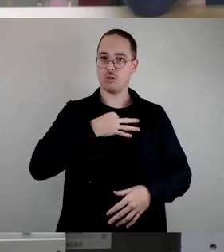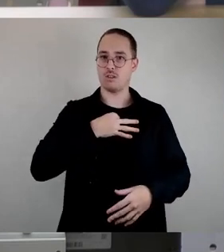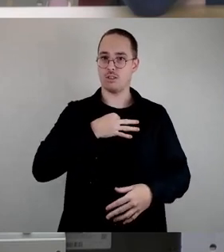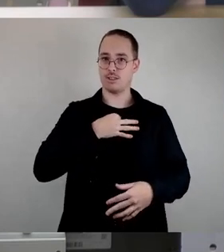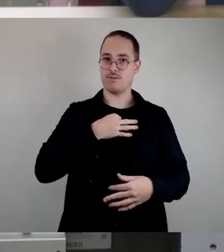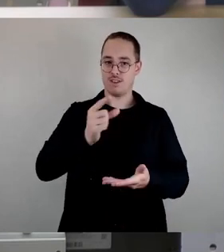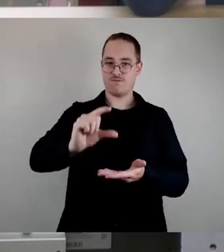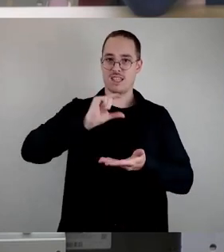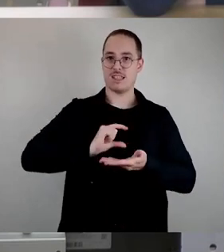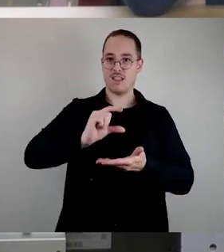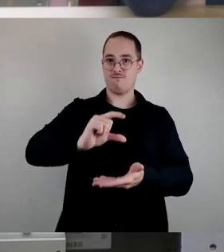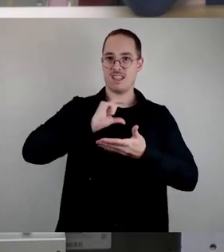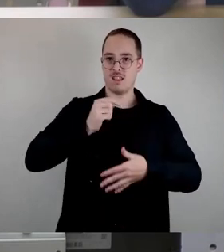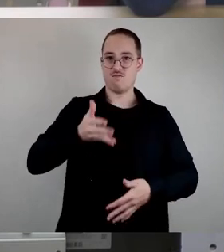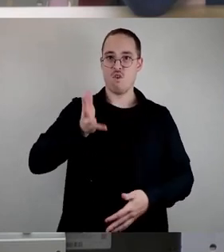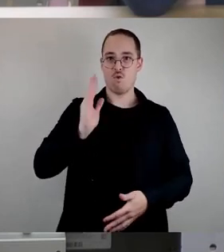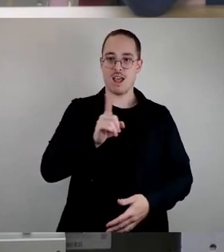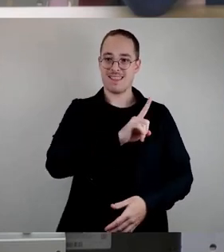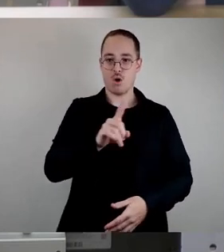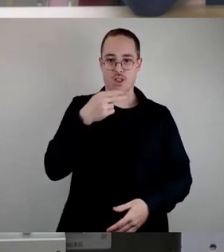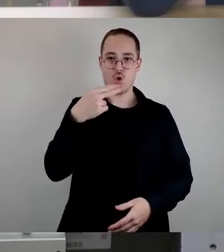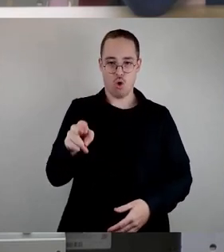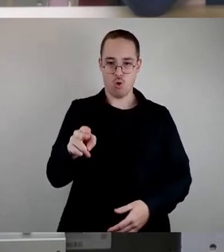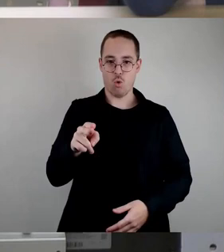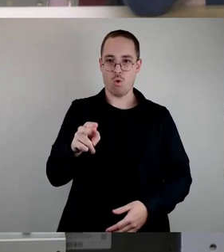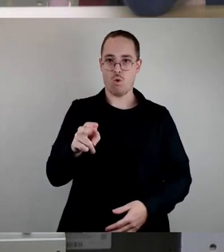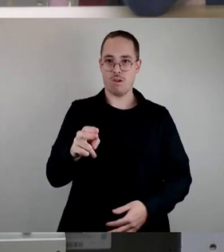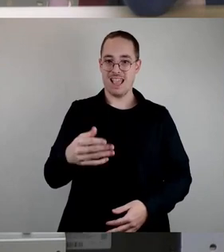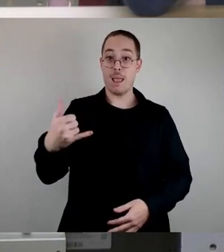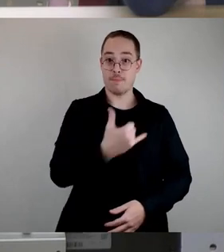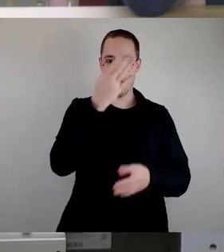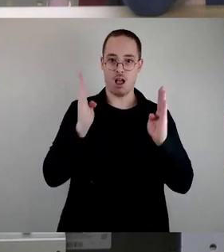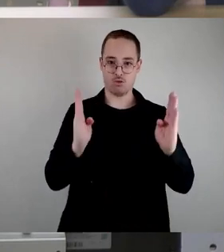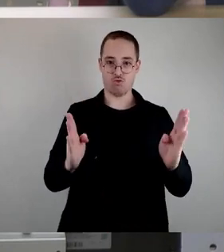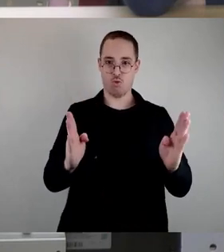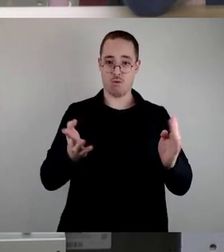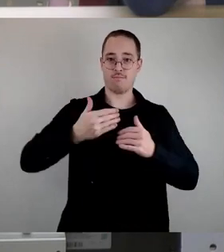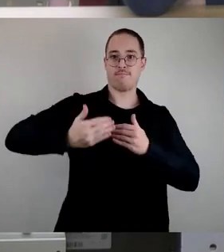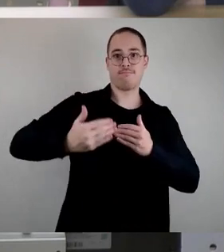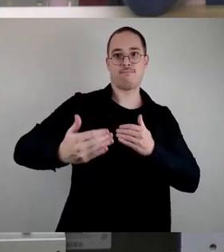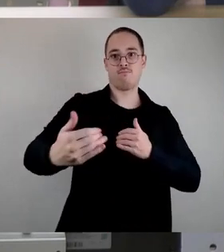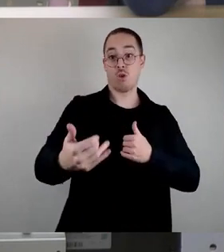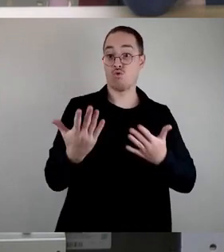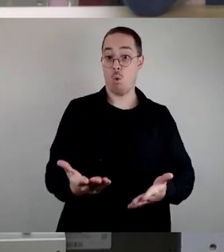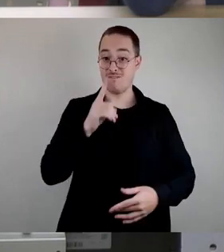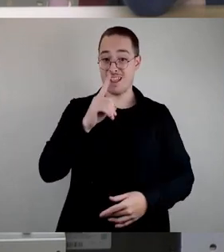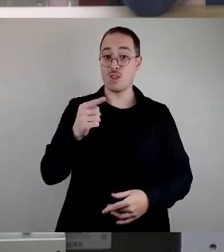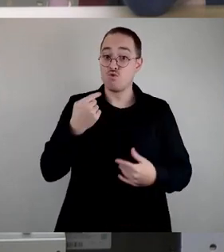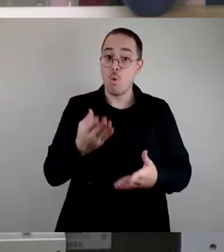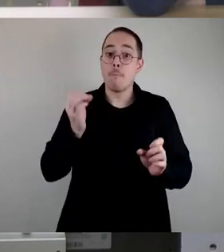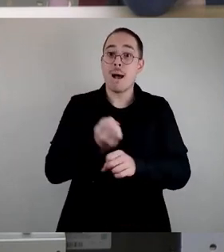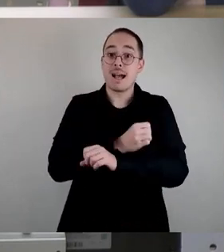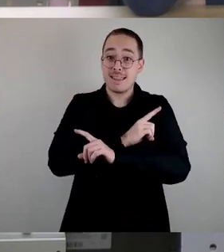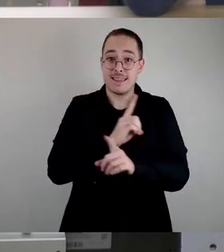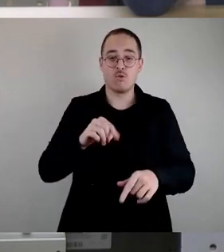Jahr, dann wird sie dort diesem Thema sich nicht weiter zuwenden. Und 20 Jahre, 500.000 pro Jahr, da reden wir